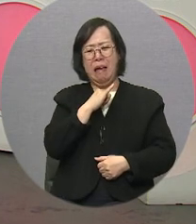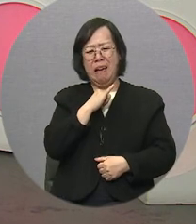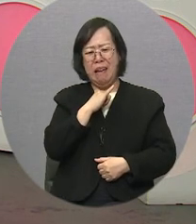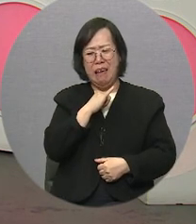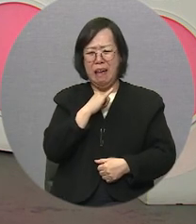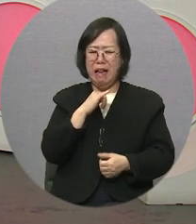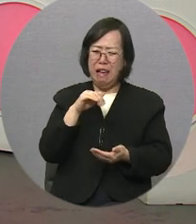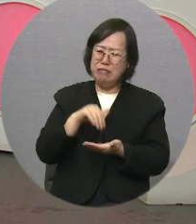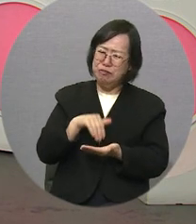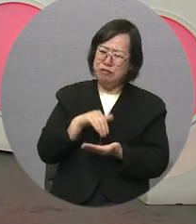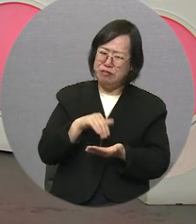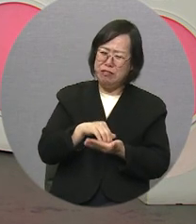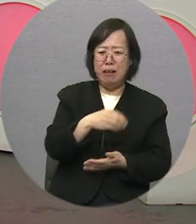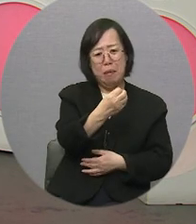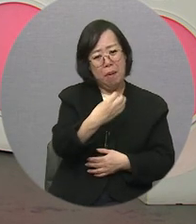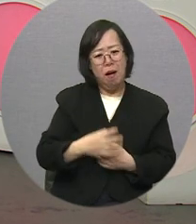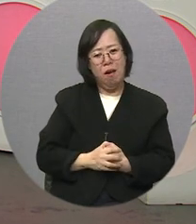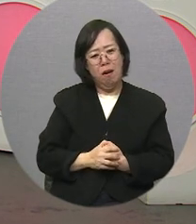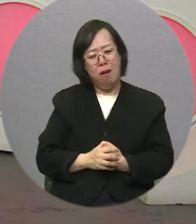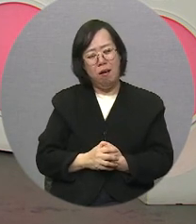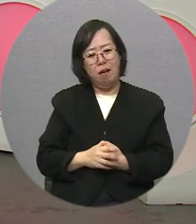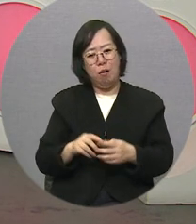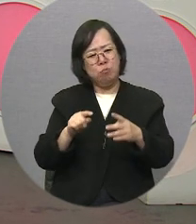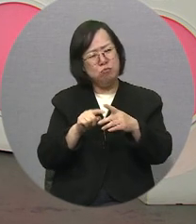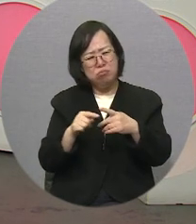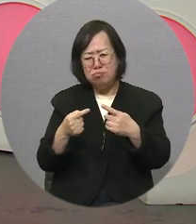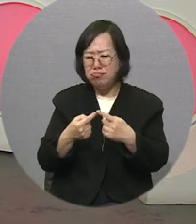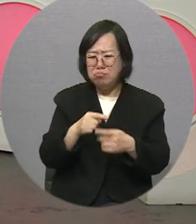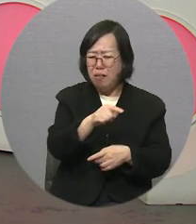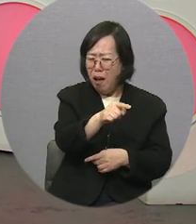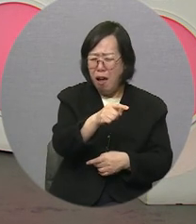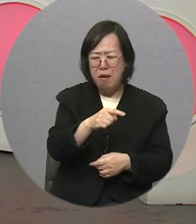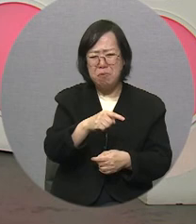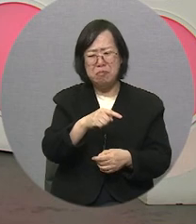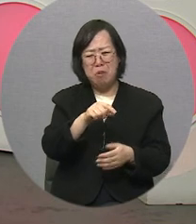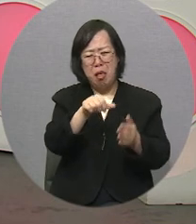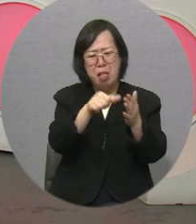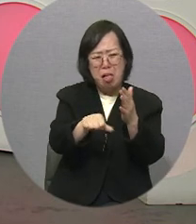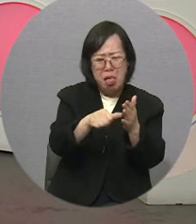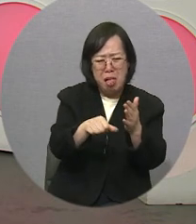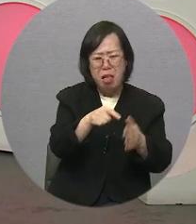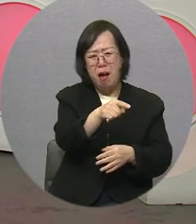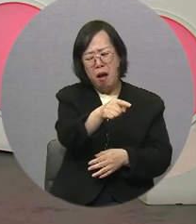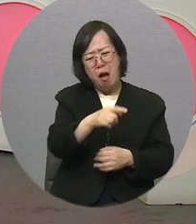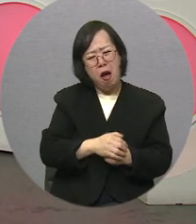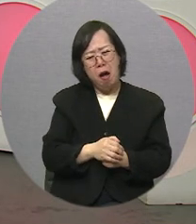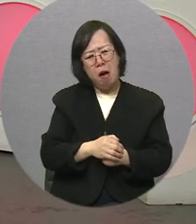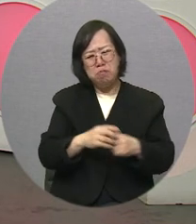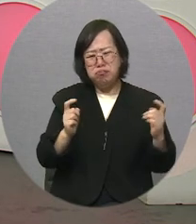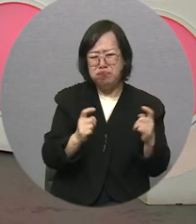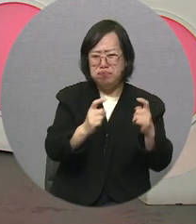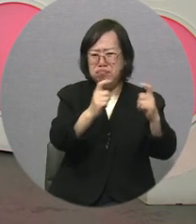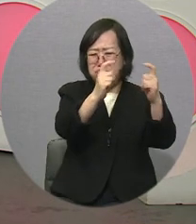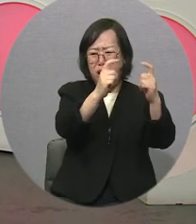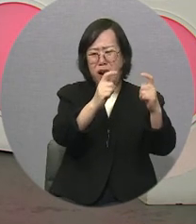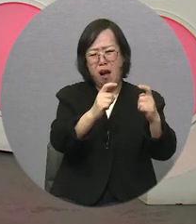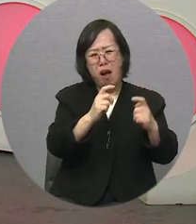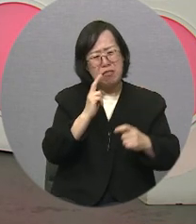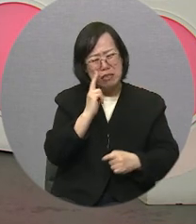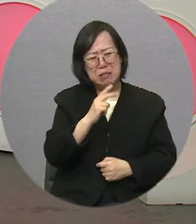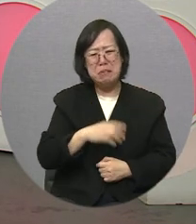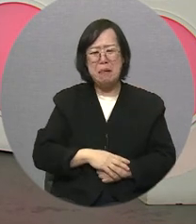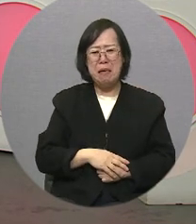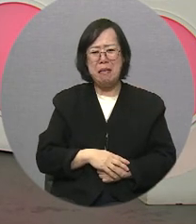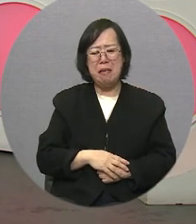털어놓으며 도무지 이해되지 않는 남편의 행동에 사사건건 부딪히고